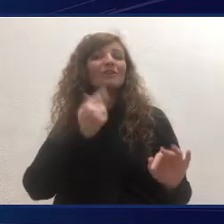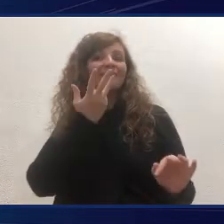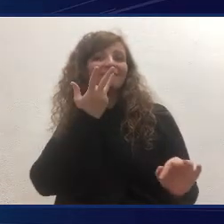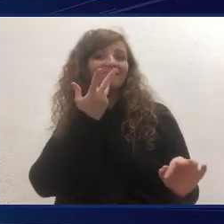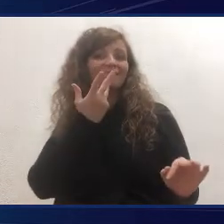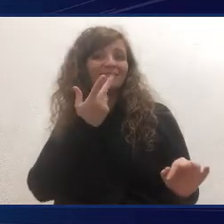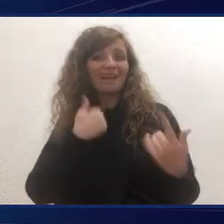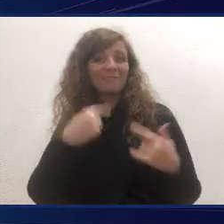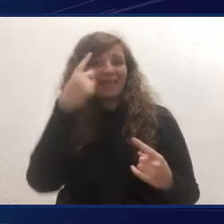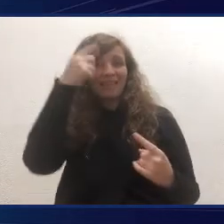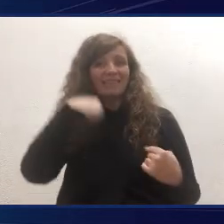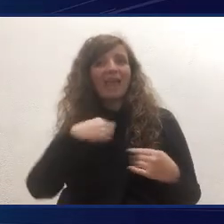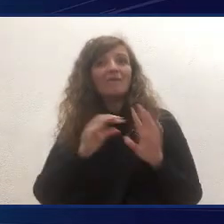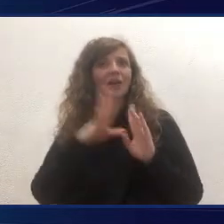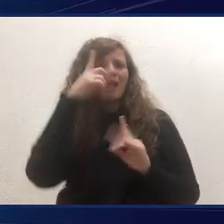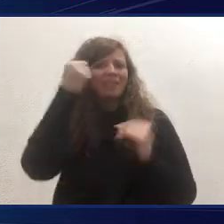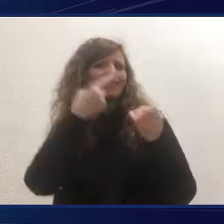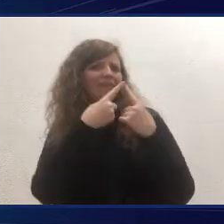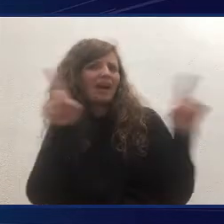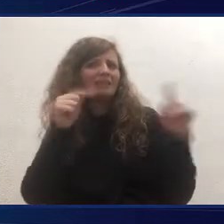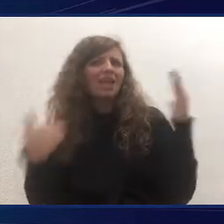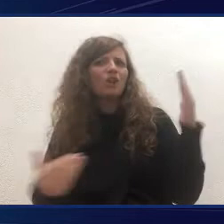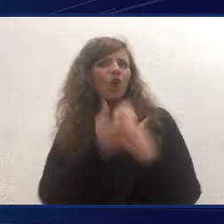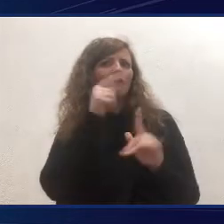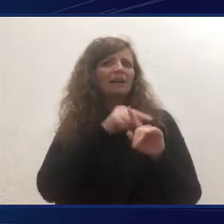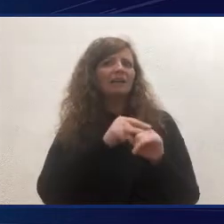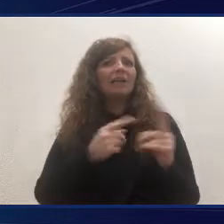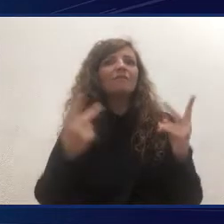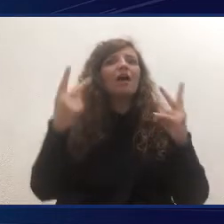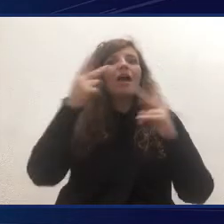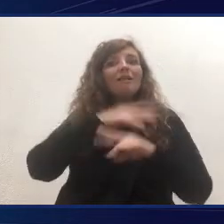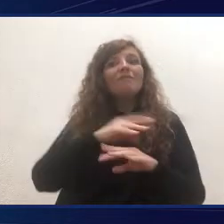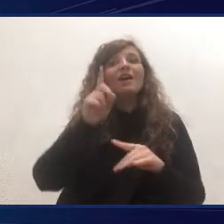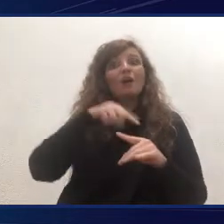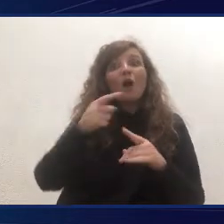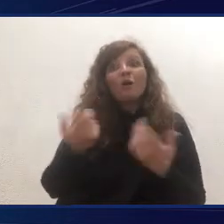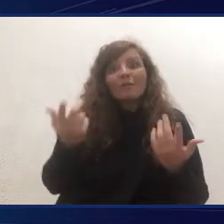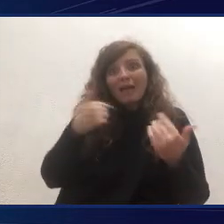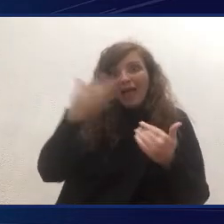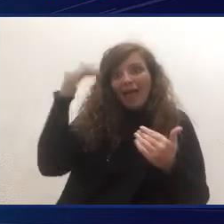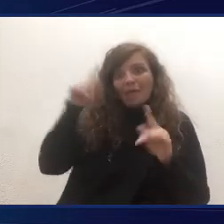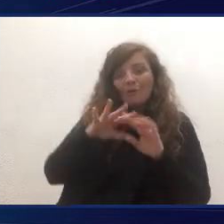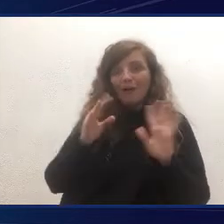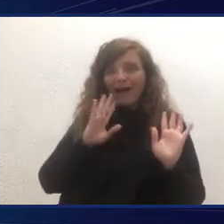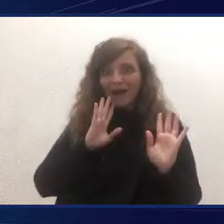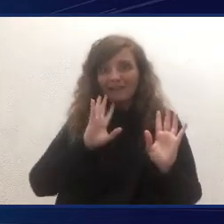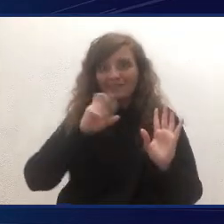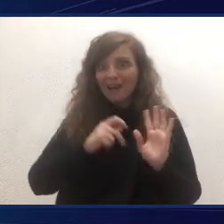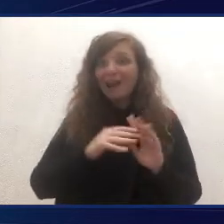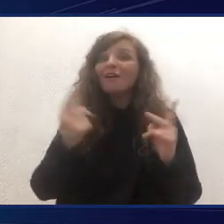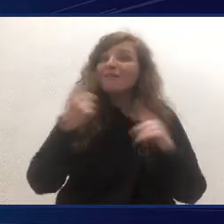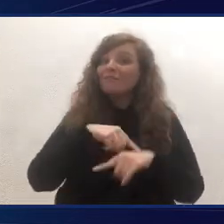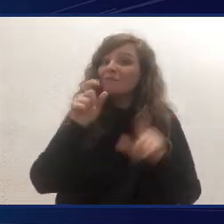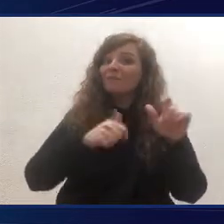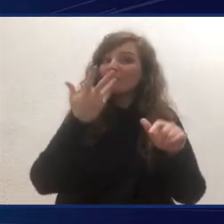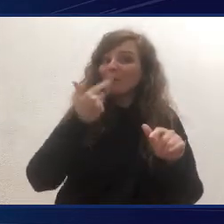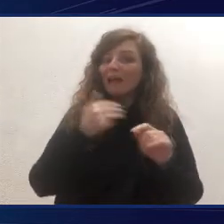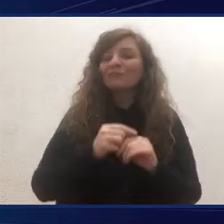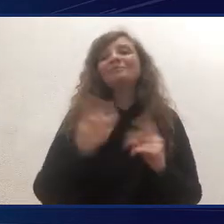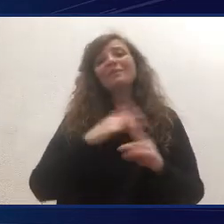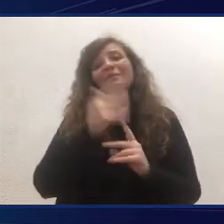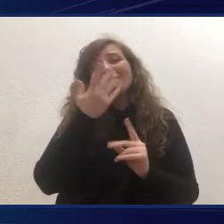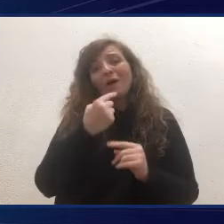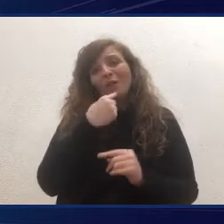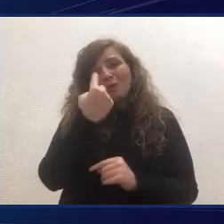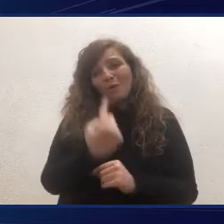hanno apprezzato il mio talento, la mia idea così diversa, nuova, persino unica per quell'epoca. Perciò, cari